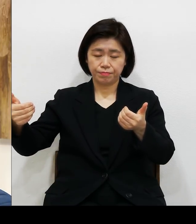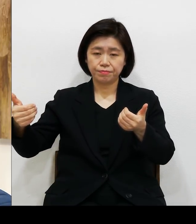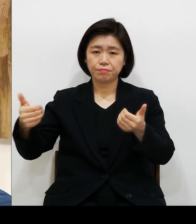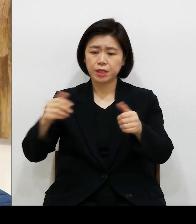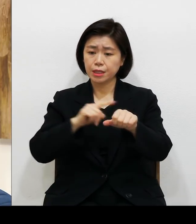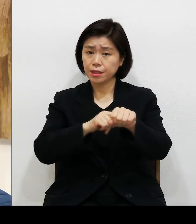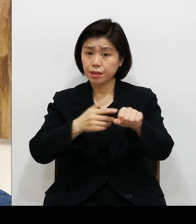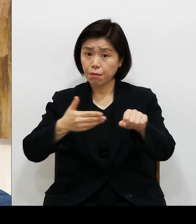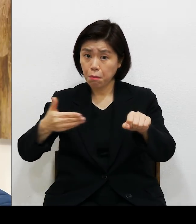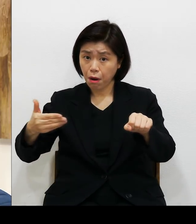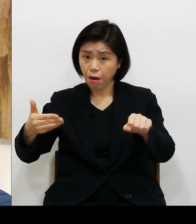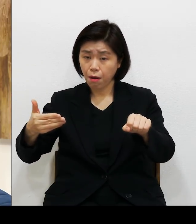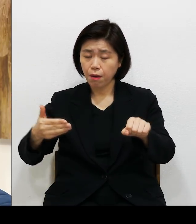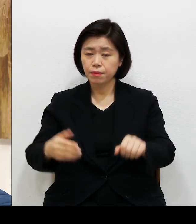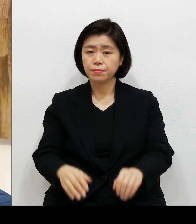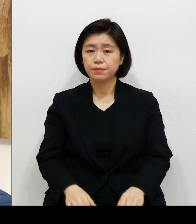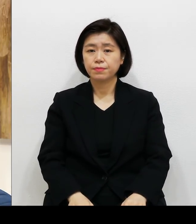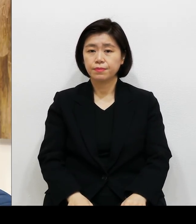그랬다가 이제